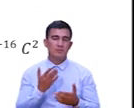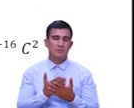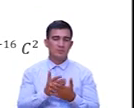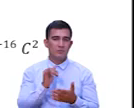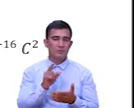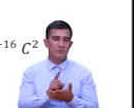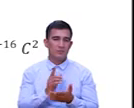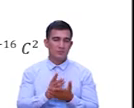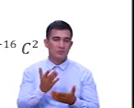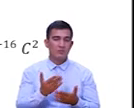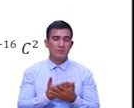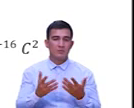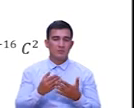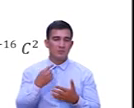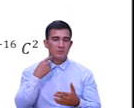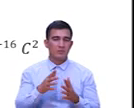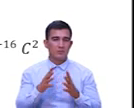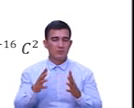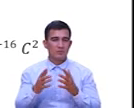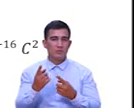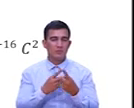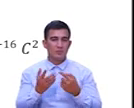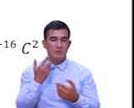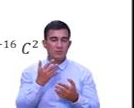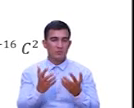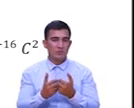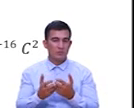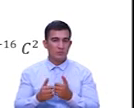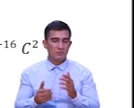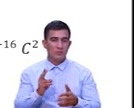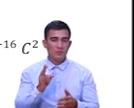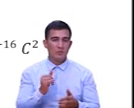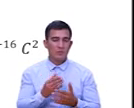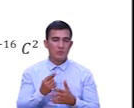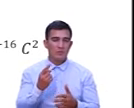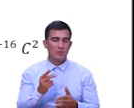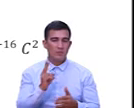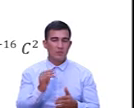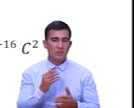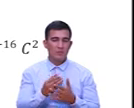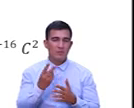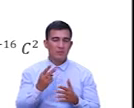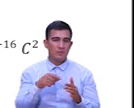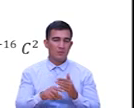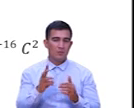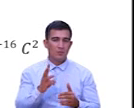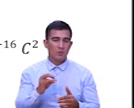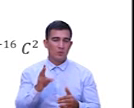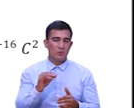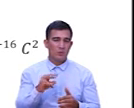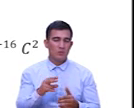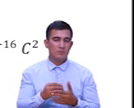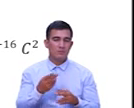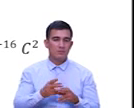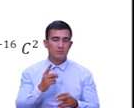Masala shartidagi berilgan kattaliklarning son qiymatini qo'yib hisoblasak, natijada Q1 ko'paytirilgan Q2 modul ichida teng bo'ladi